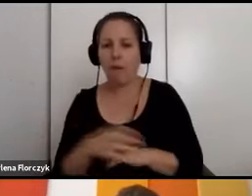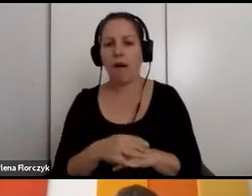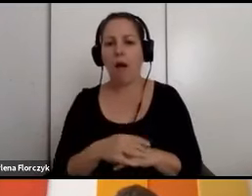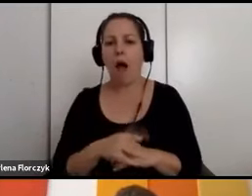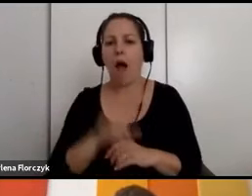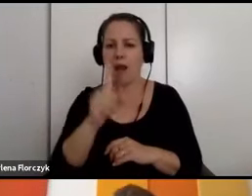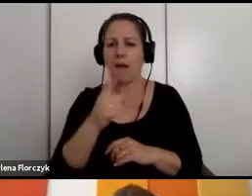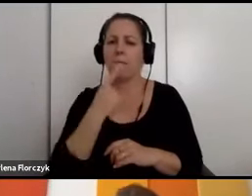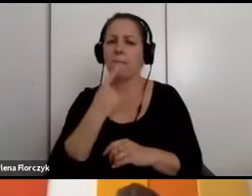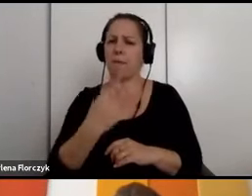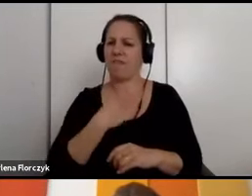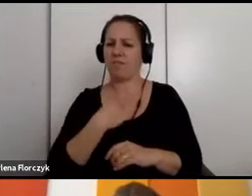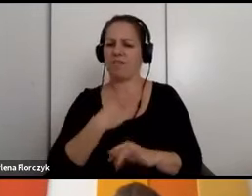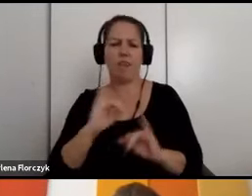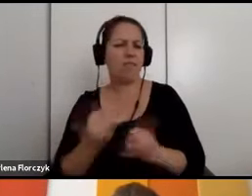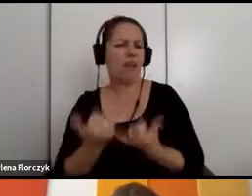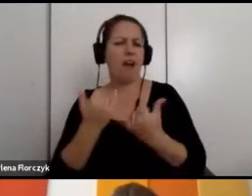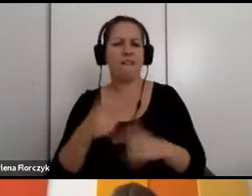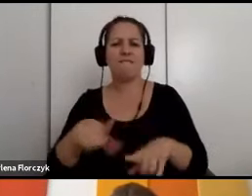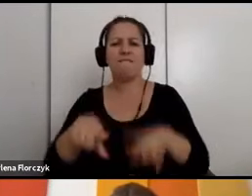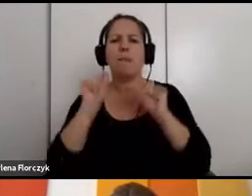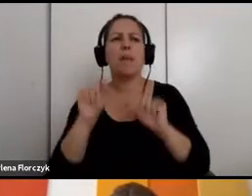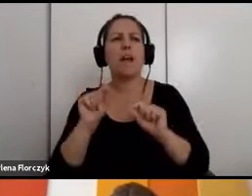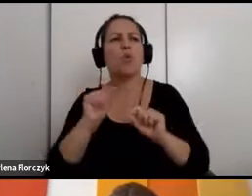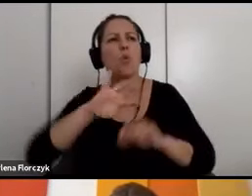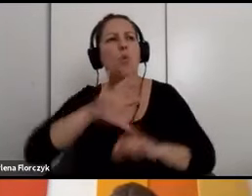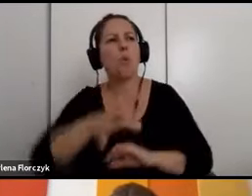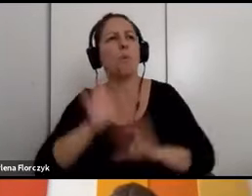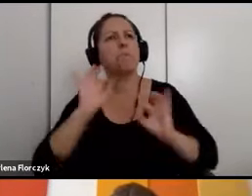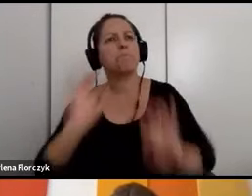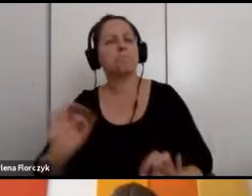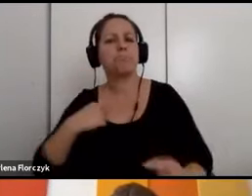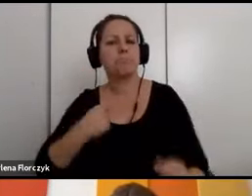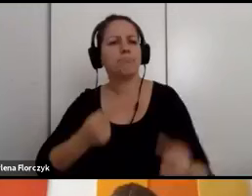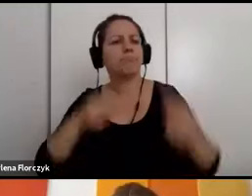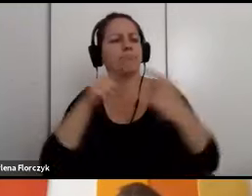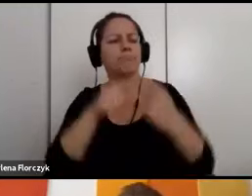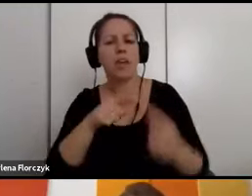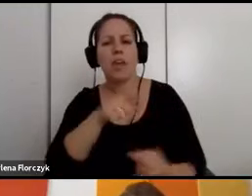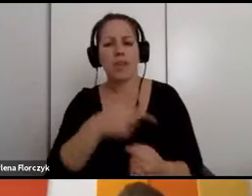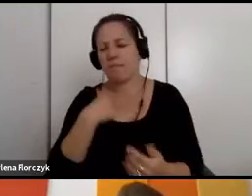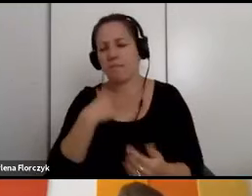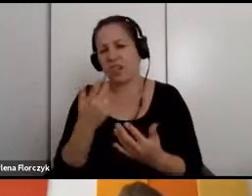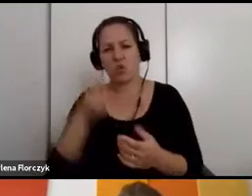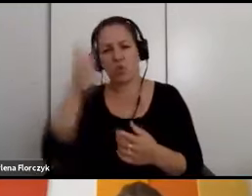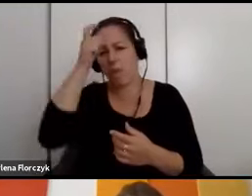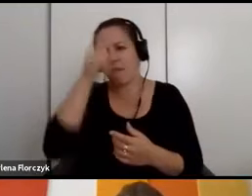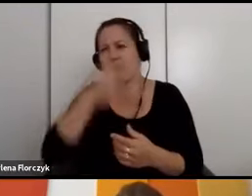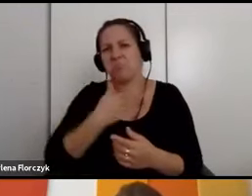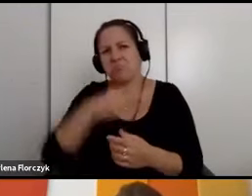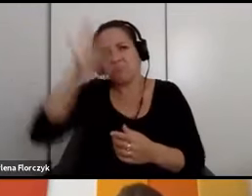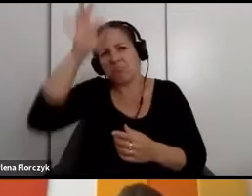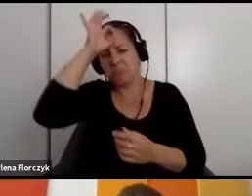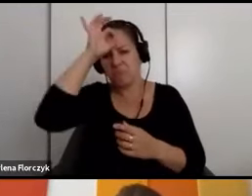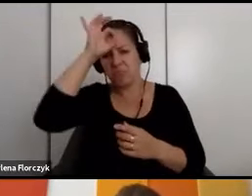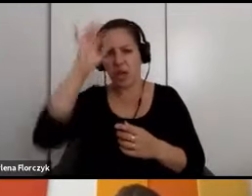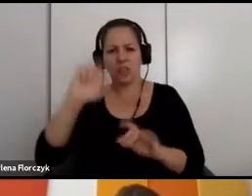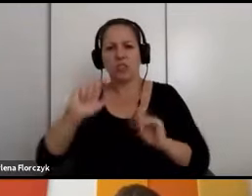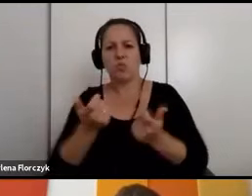ale powiedz, jak wybrać grupę dla siebie? Bo młody człowiek jakby nie wie, czym on się ma